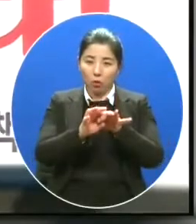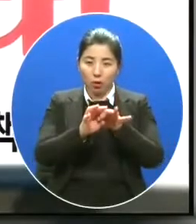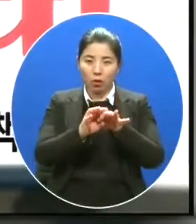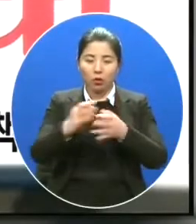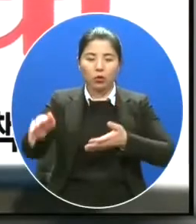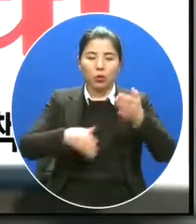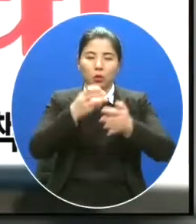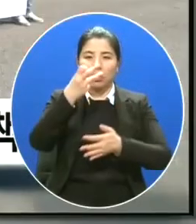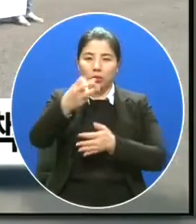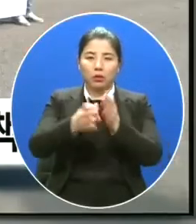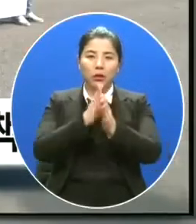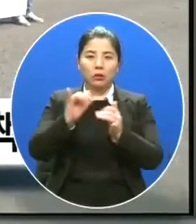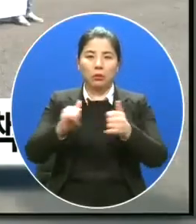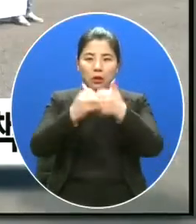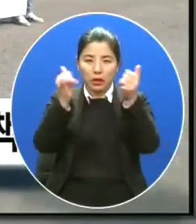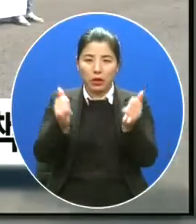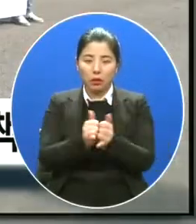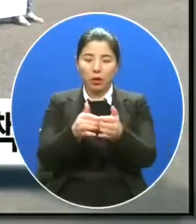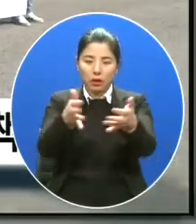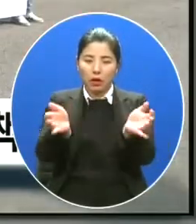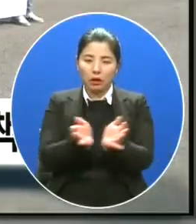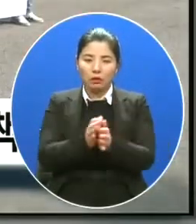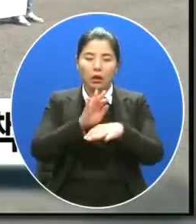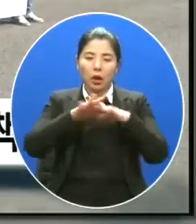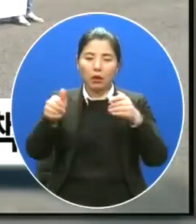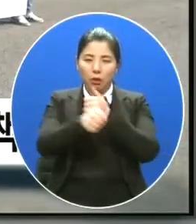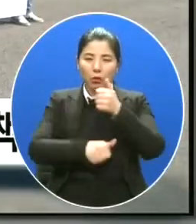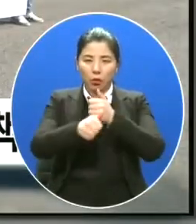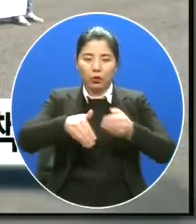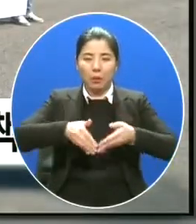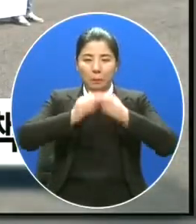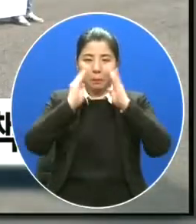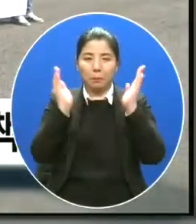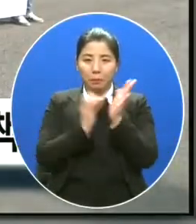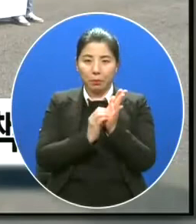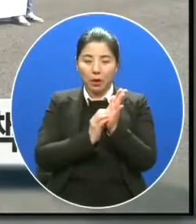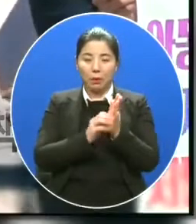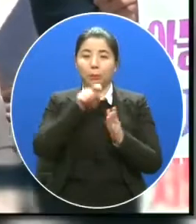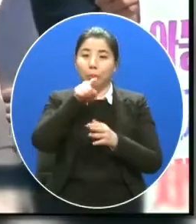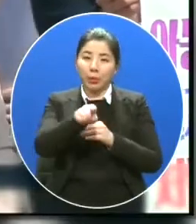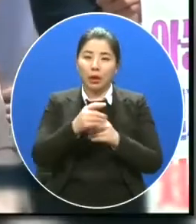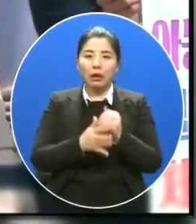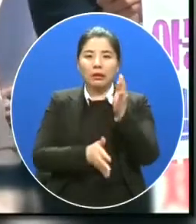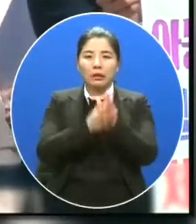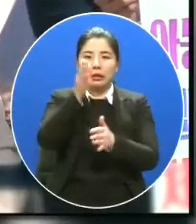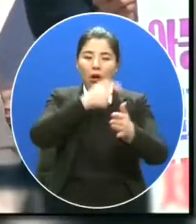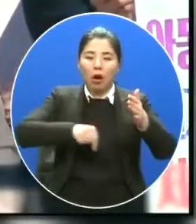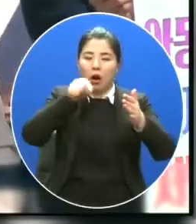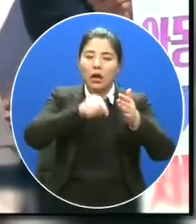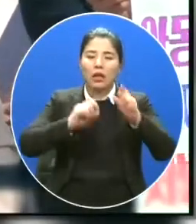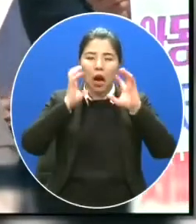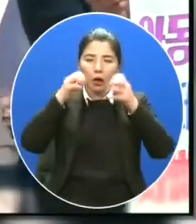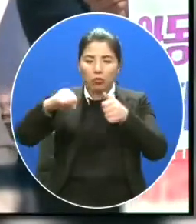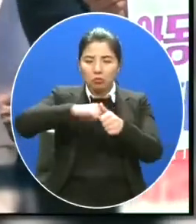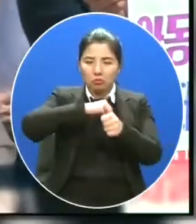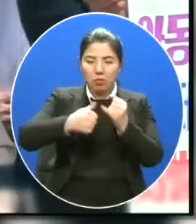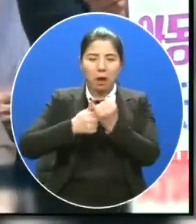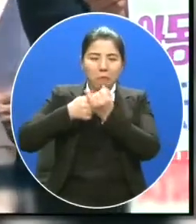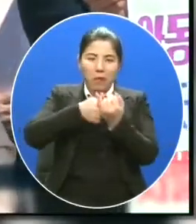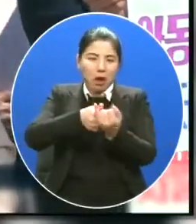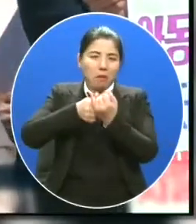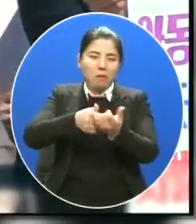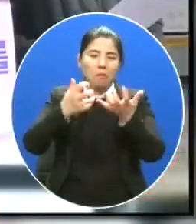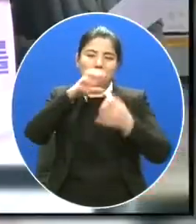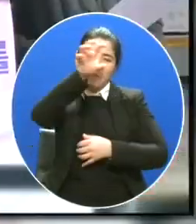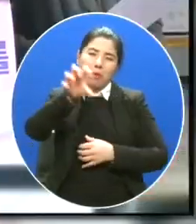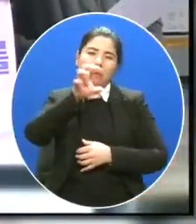사건과 관련해 도내 13개 시민사회단체들이 대책위원회를 구성했습니다. 이들은 시설 내에서 아동학대와